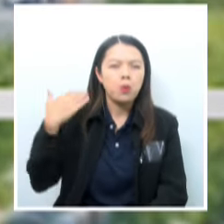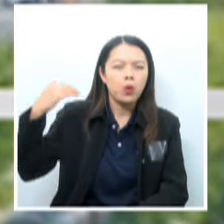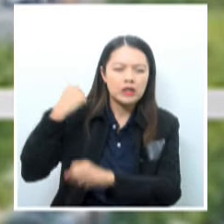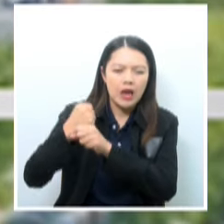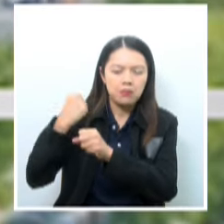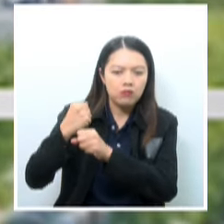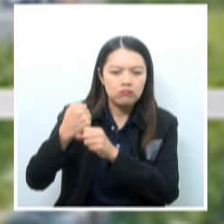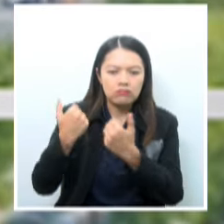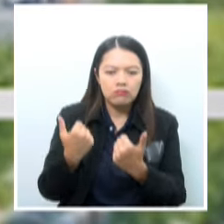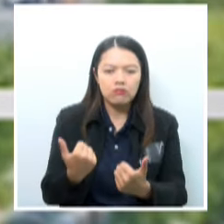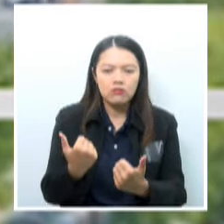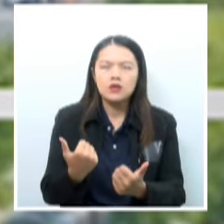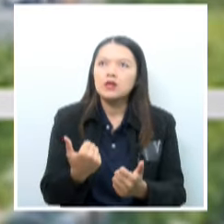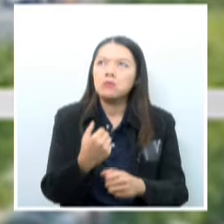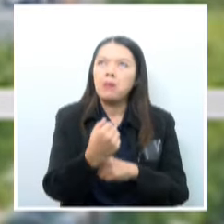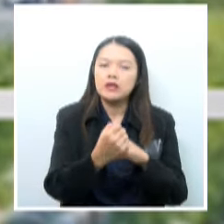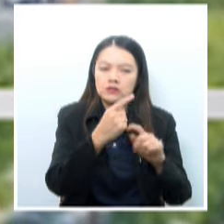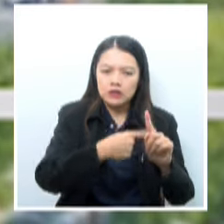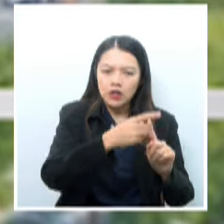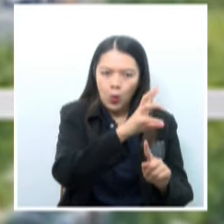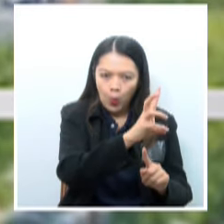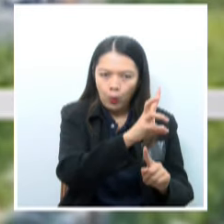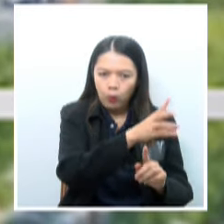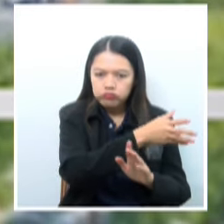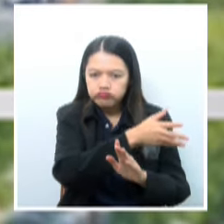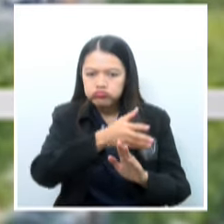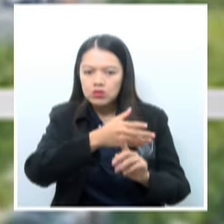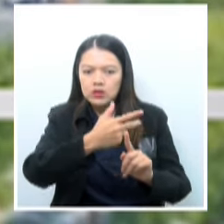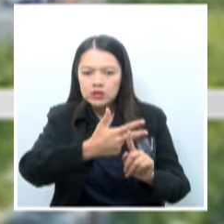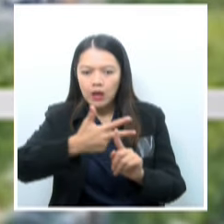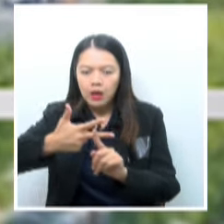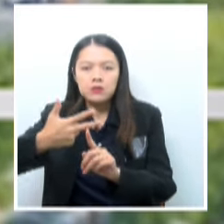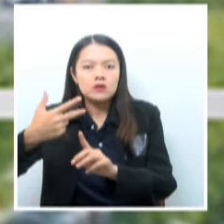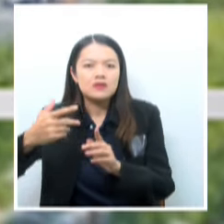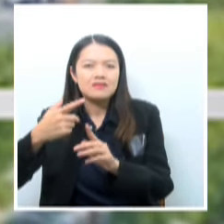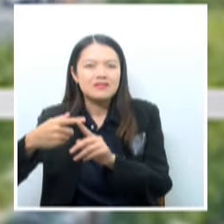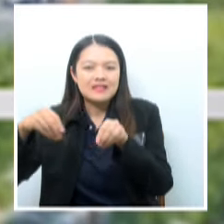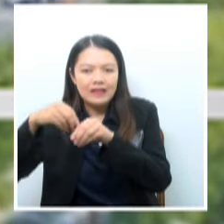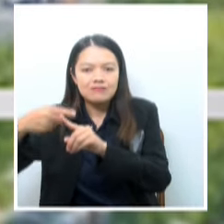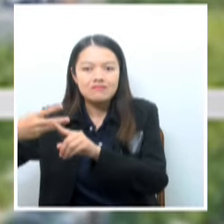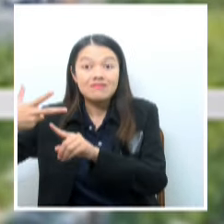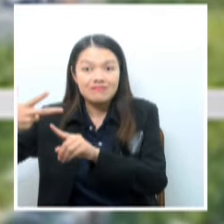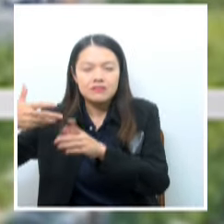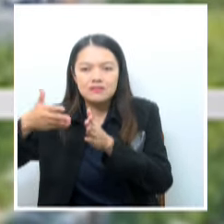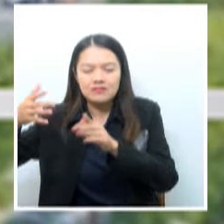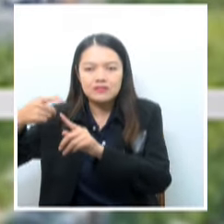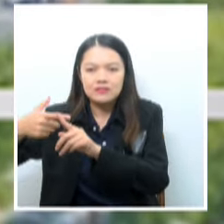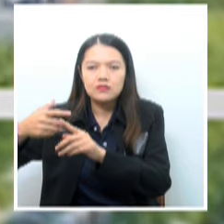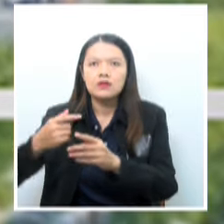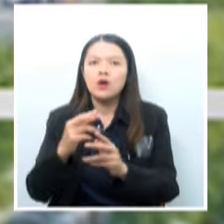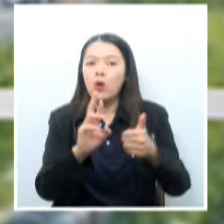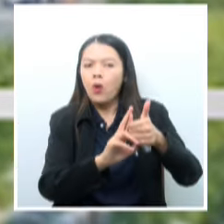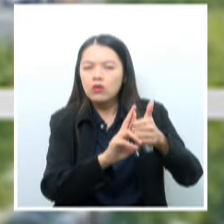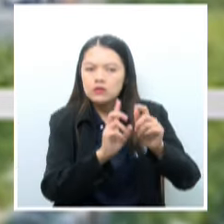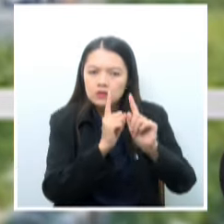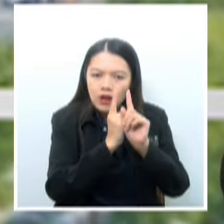คะทั้งตอนนี้ก็คือประมาณครึ่งปีนะคะหรือเข้าสู่ไตรมาสที่3แล้วในความคิดของท่านรองนะคะซึ่งได้กํากับติดตามนะคะ